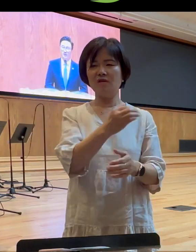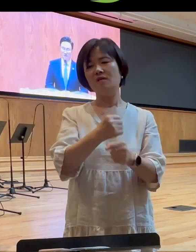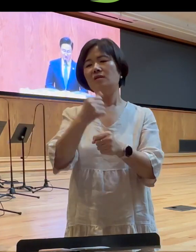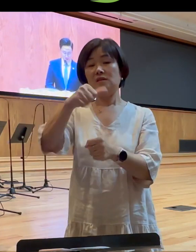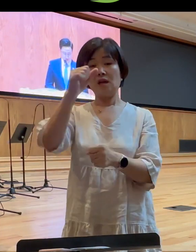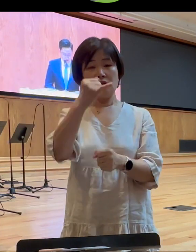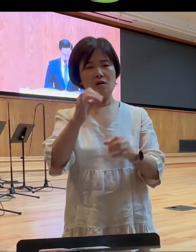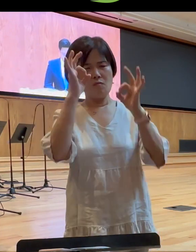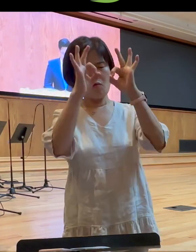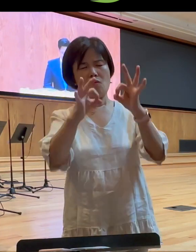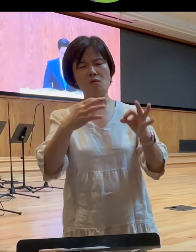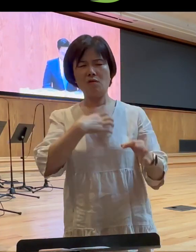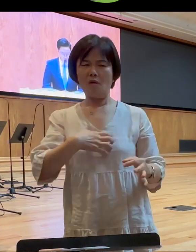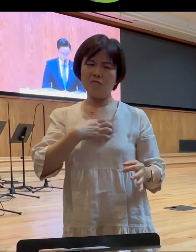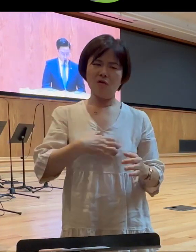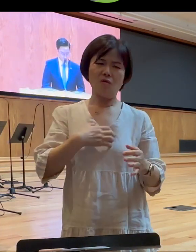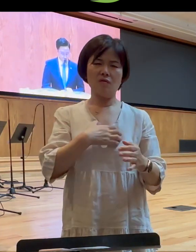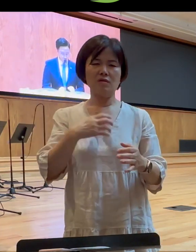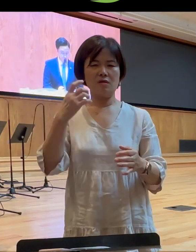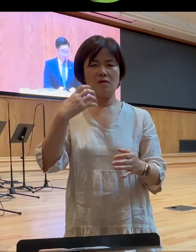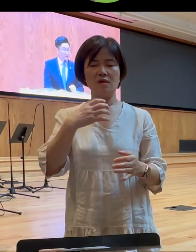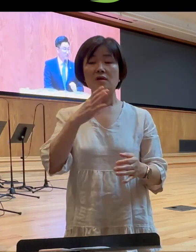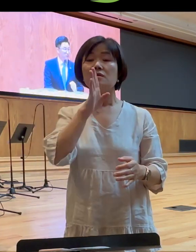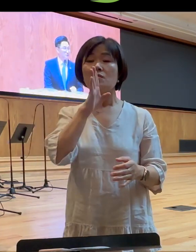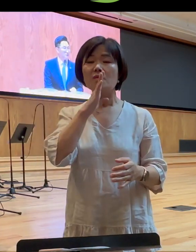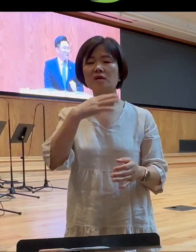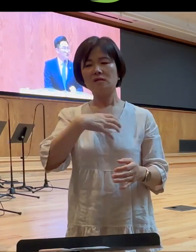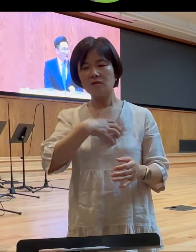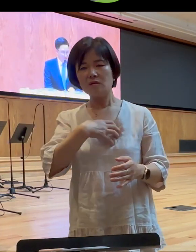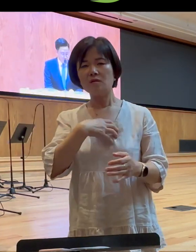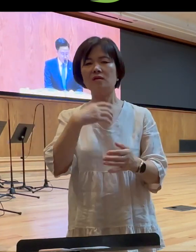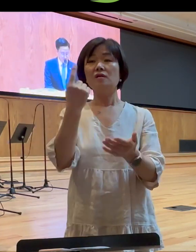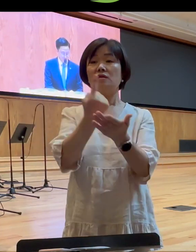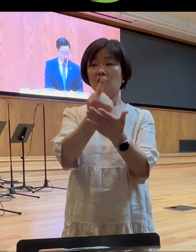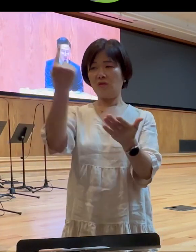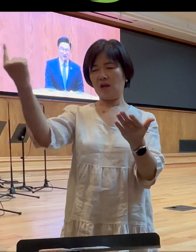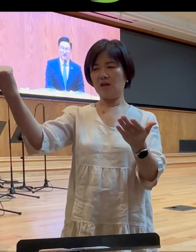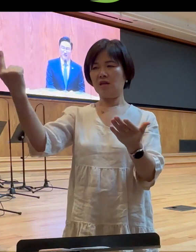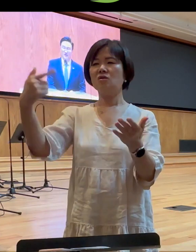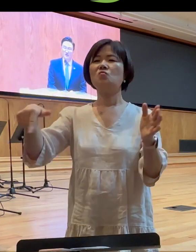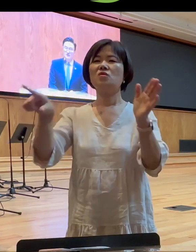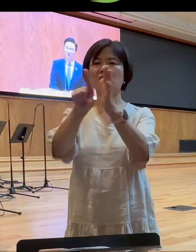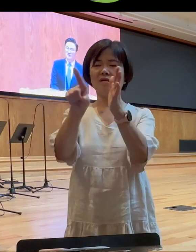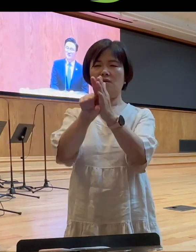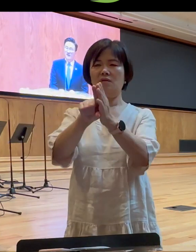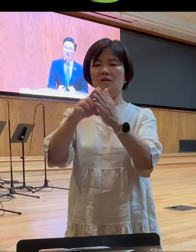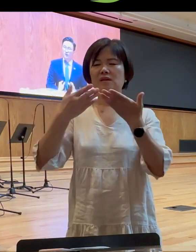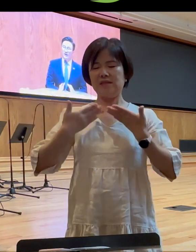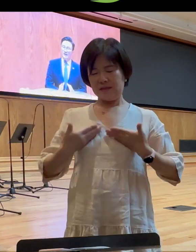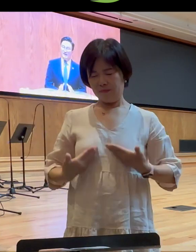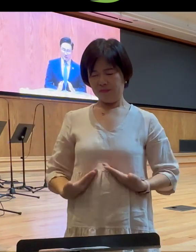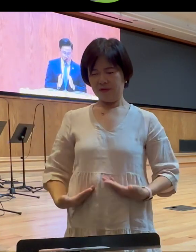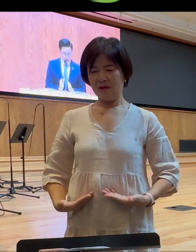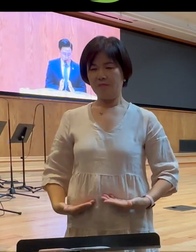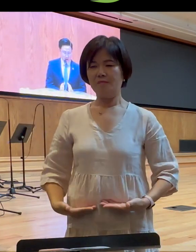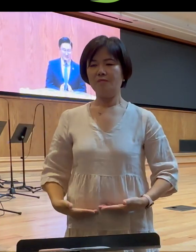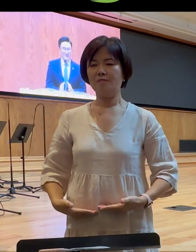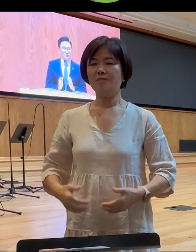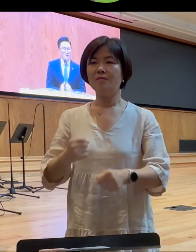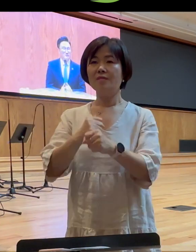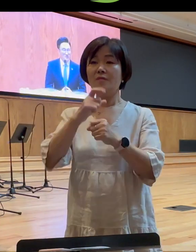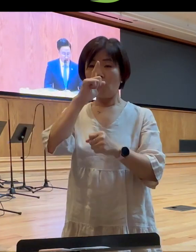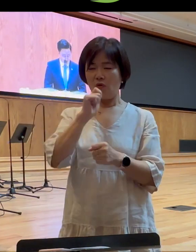바라보며 염려와 불안으로 떨리는 중심으로부터 벗어나기 위해서 잠잠하라, 고요하라, 이 주님의